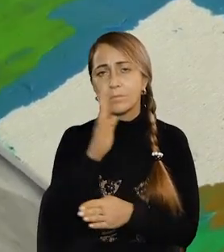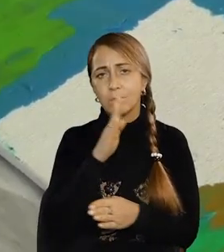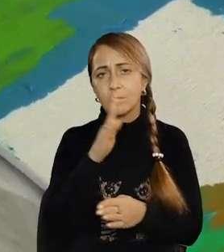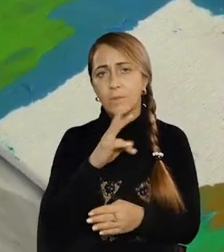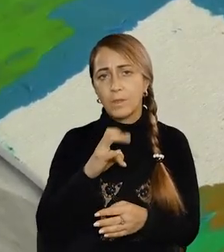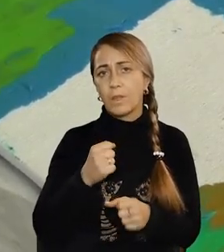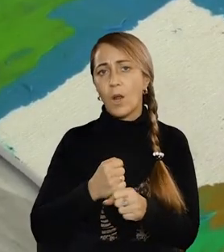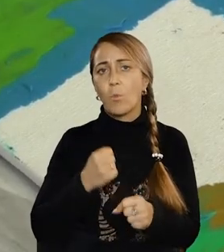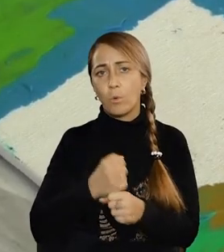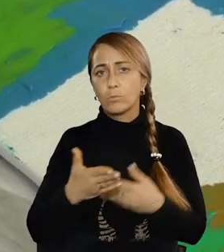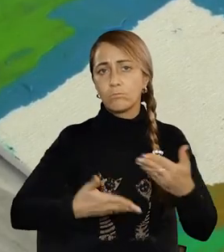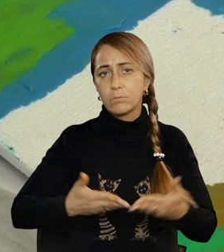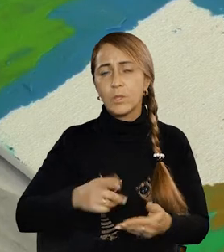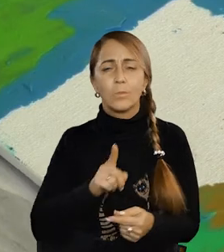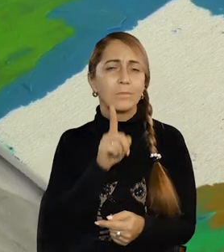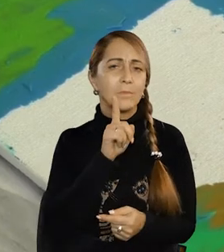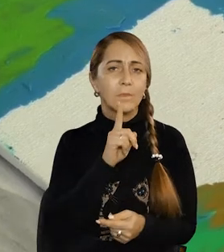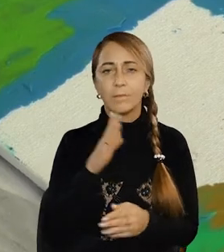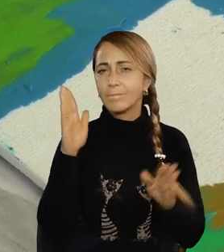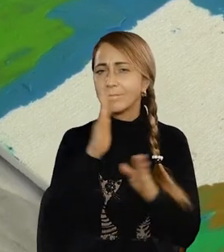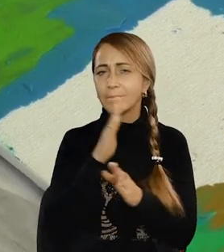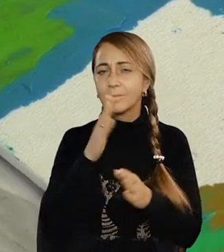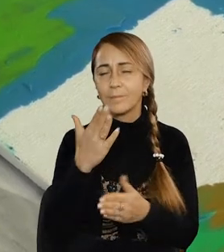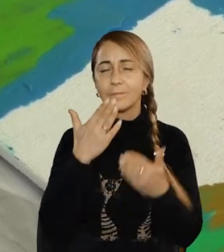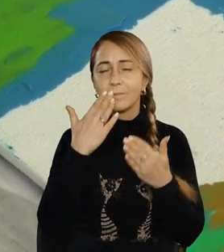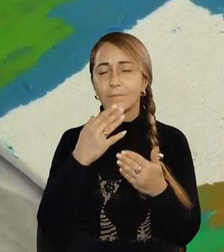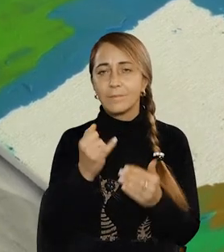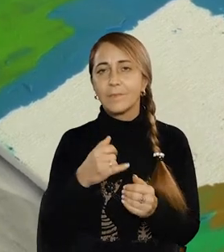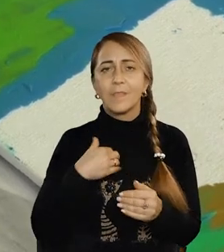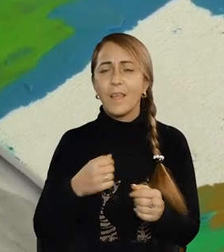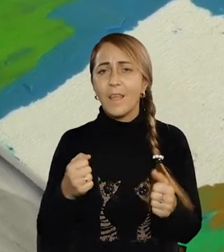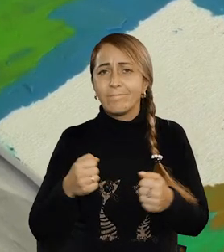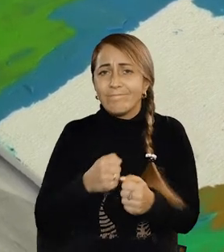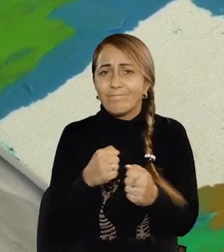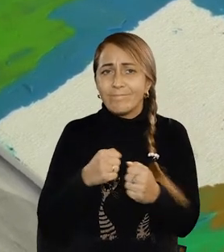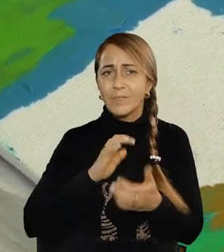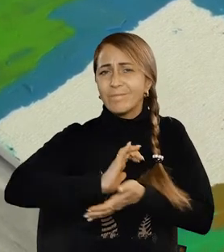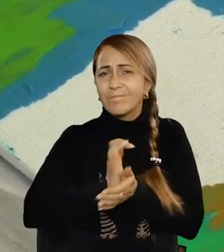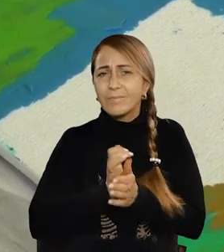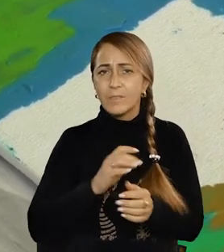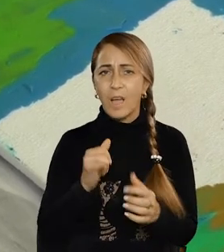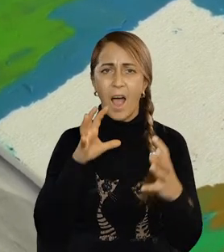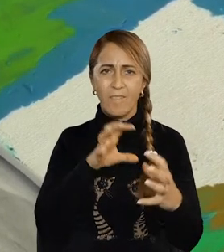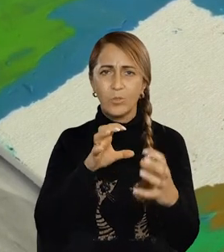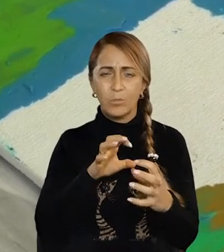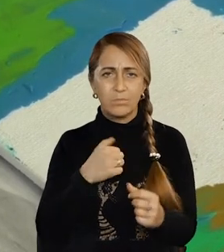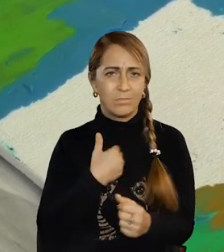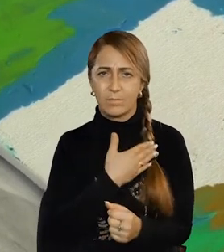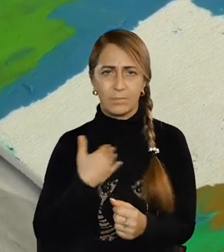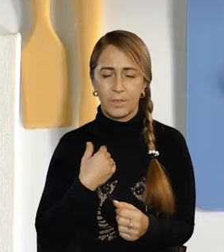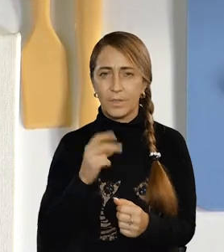на роботу, щоб насолодитися свіжою прохолодою та не штовхатися в наповнених ущент автобуса